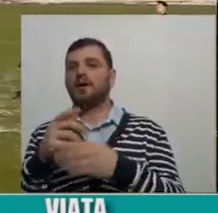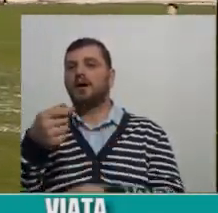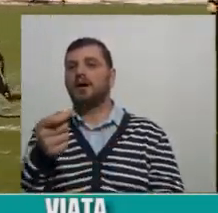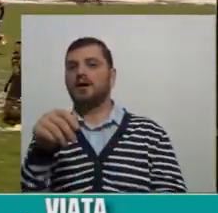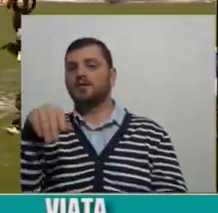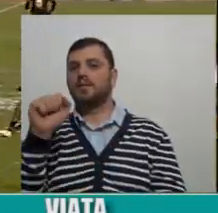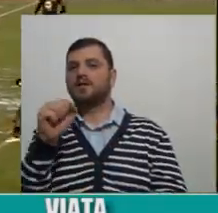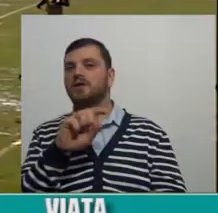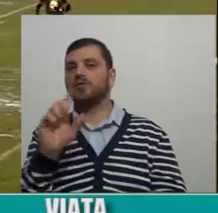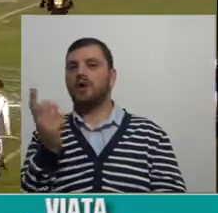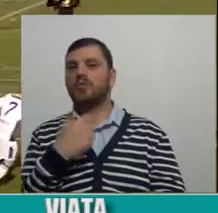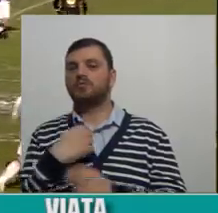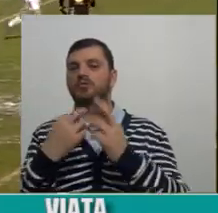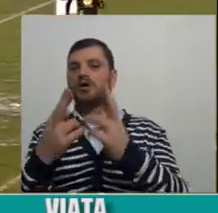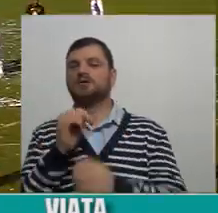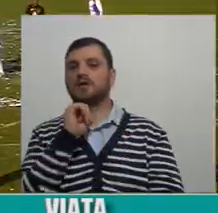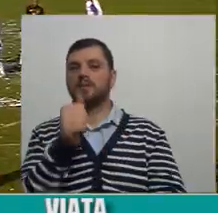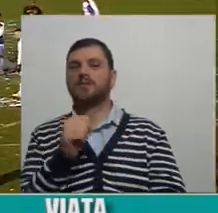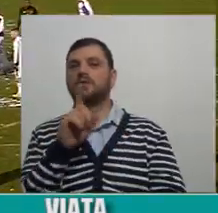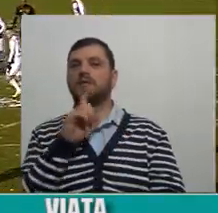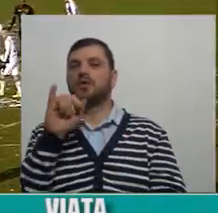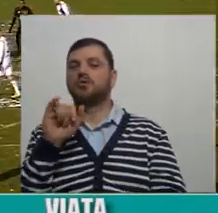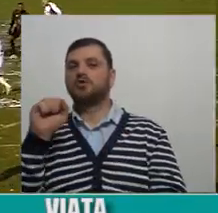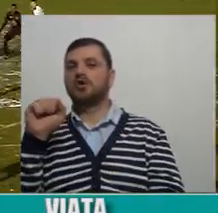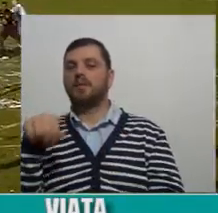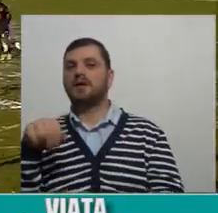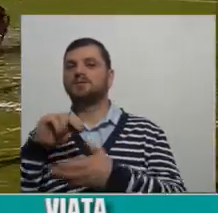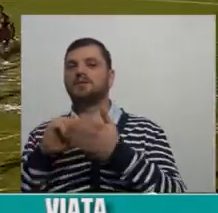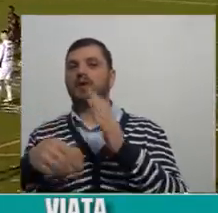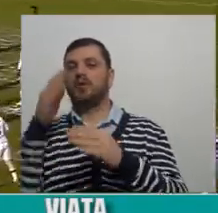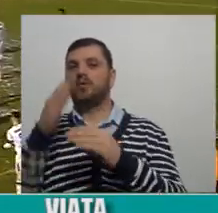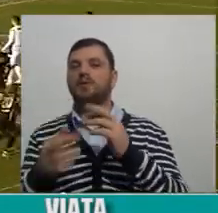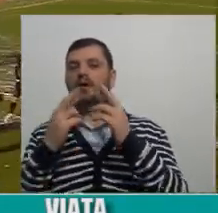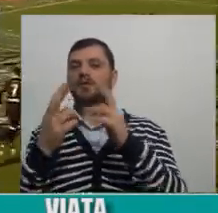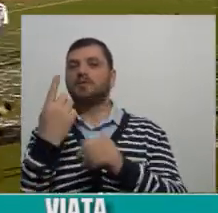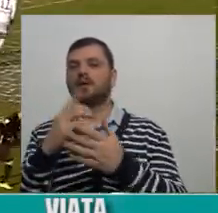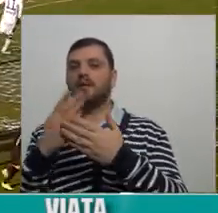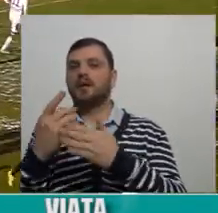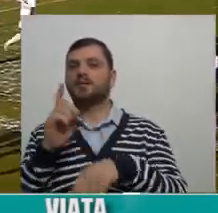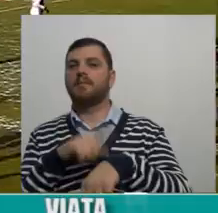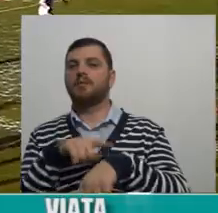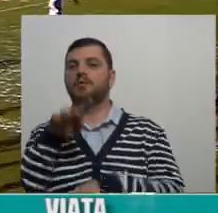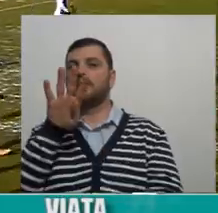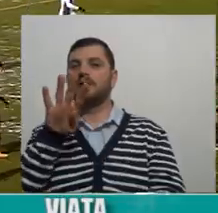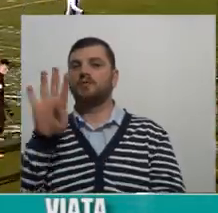durata reprizei, Gazmetan nu a avut nicio ocazie. Ionuț Șerban a semnat ultima șansă a primei